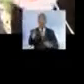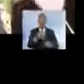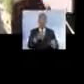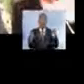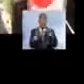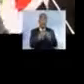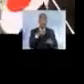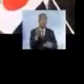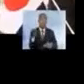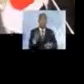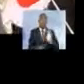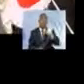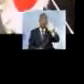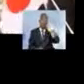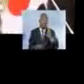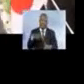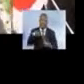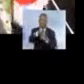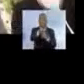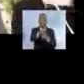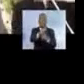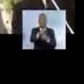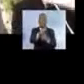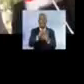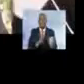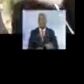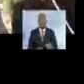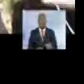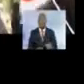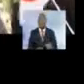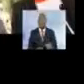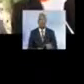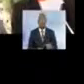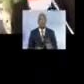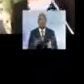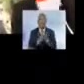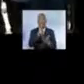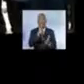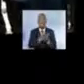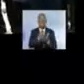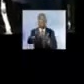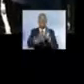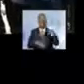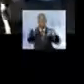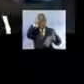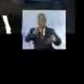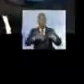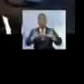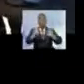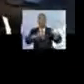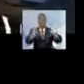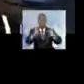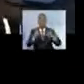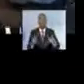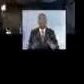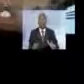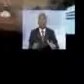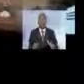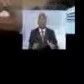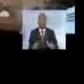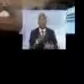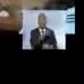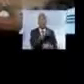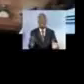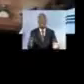sécurité physique des armes et munitions qu'il faut voir. Cette réhabilitation vise à équiper